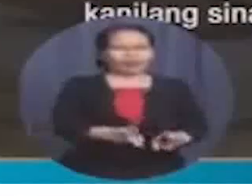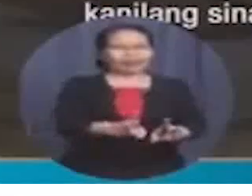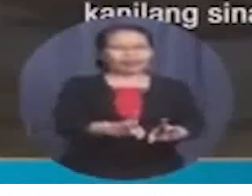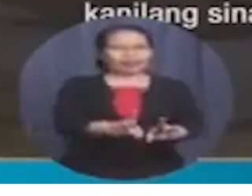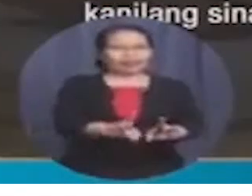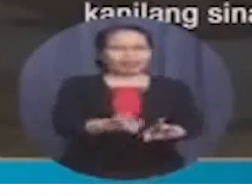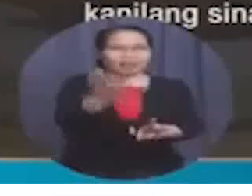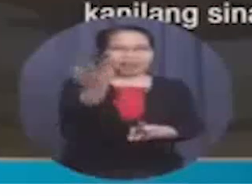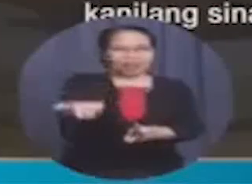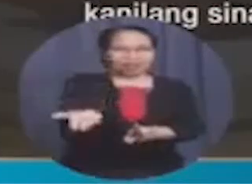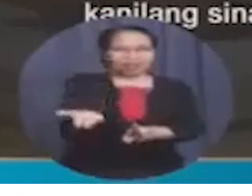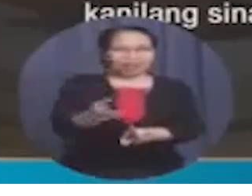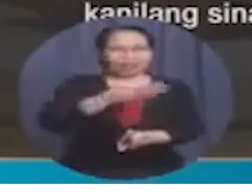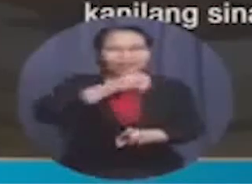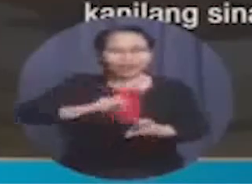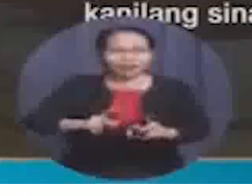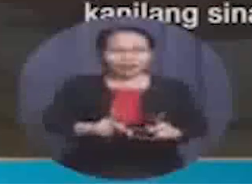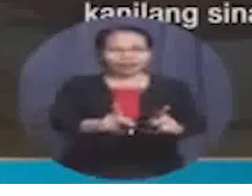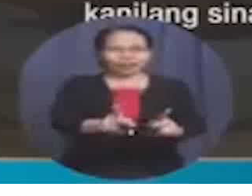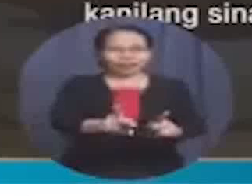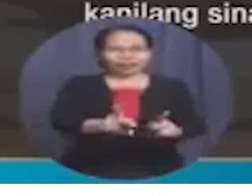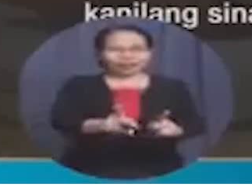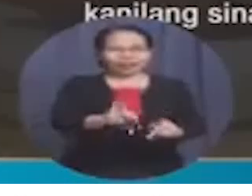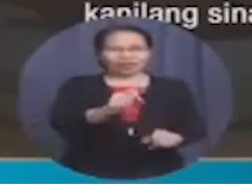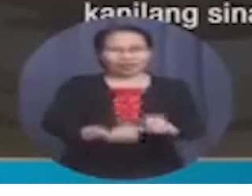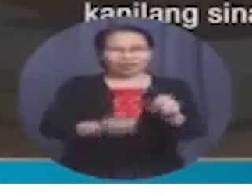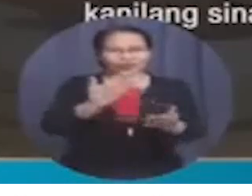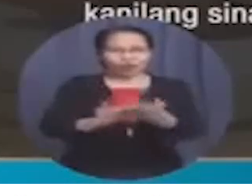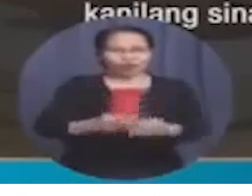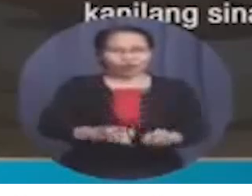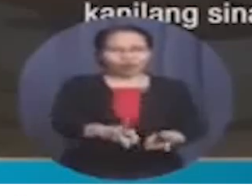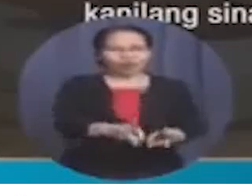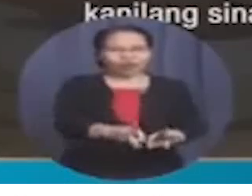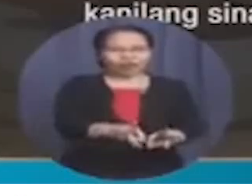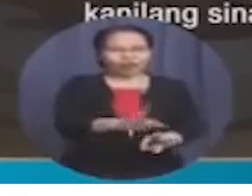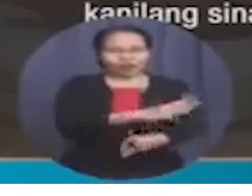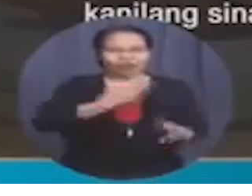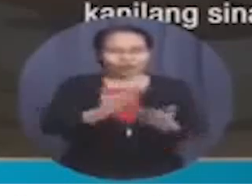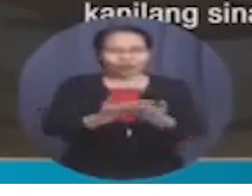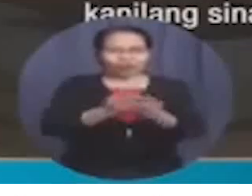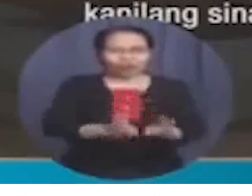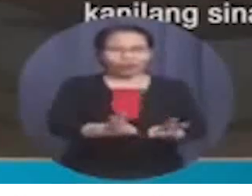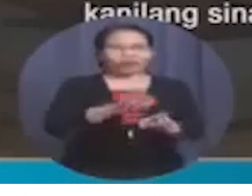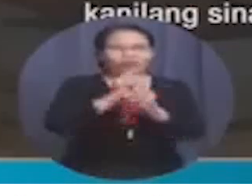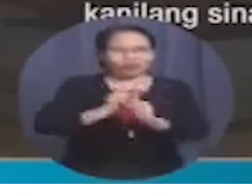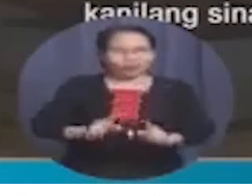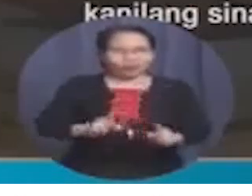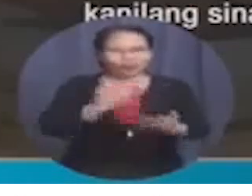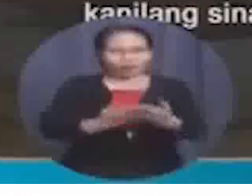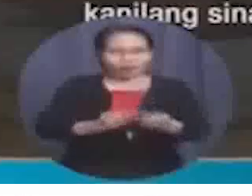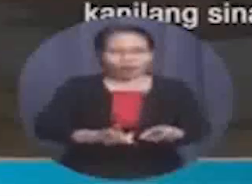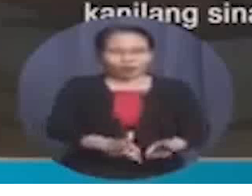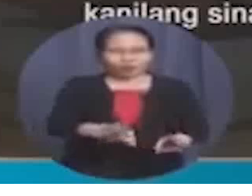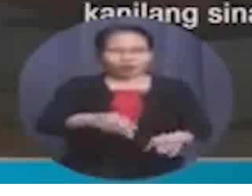daan. Nandun pala sa dating daan ang mabuting landas. Ang mabuting daan